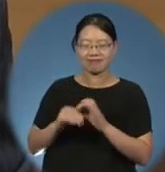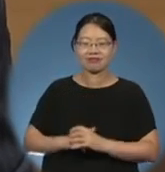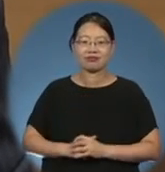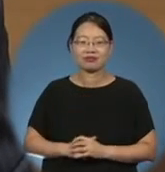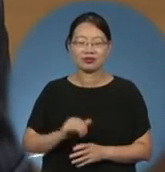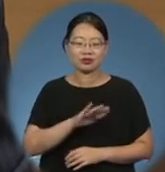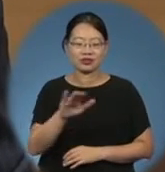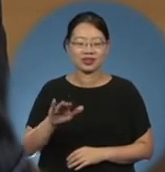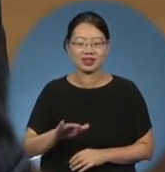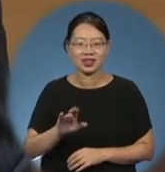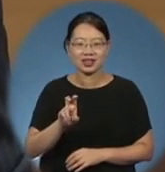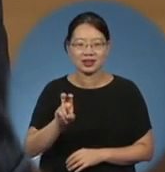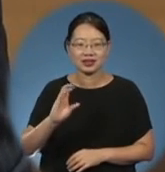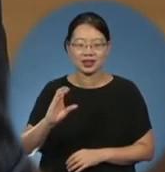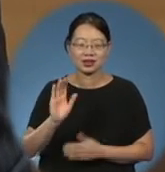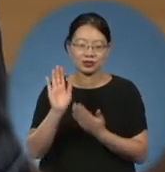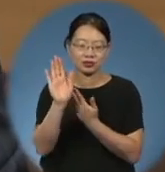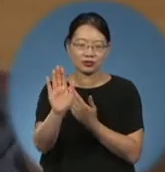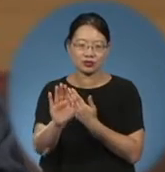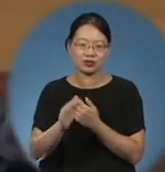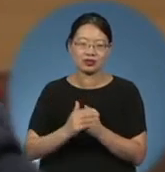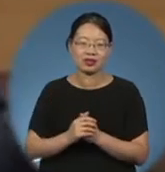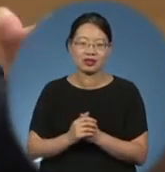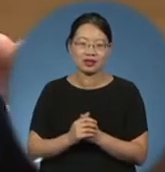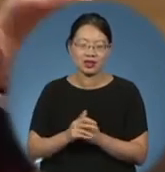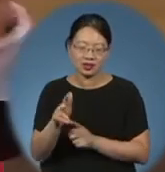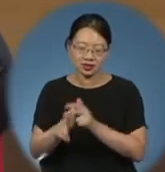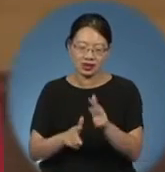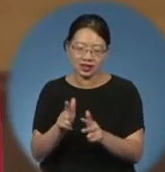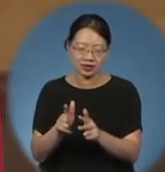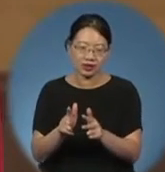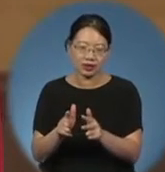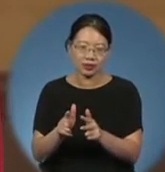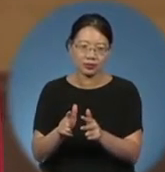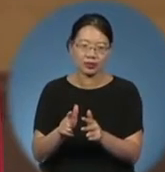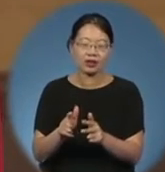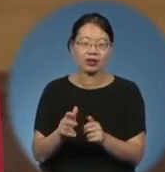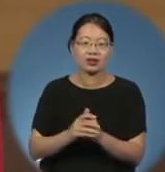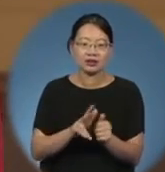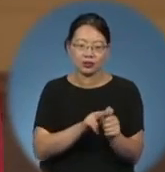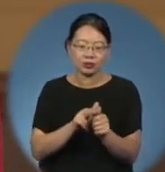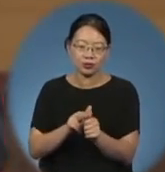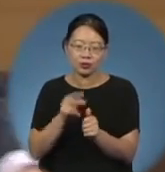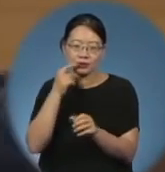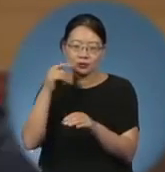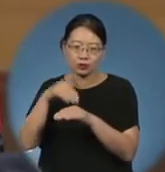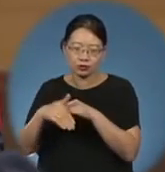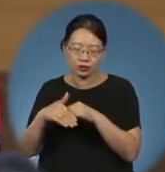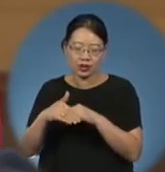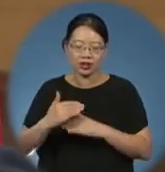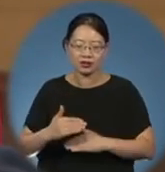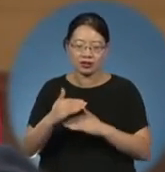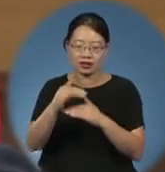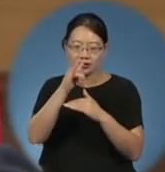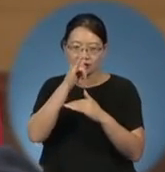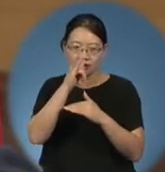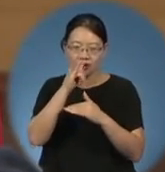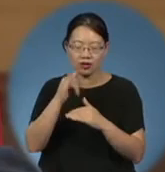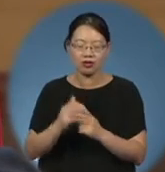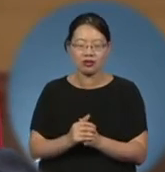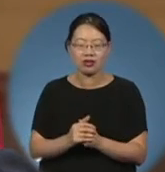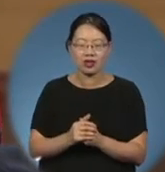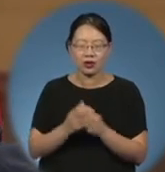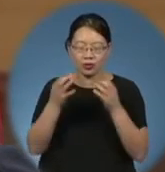그러니까 우리가 이제 20세기 후반에 산업화 전부가 민주화 2 를 거치면서 경이적인 성장을